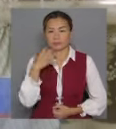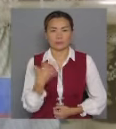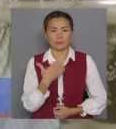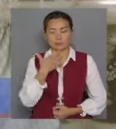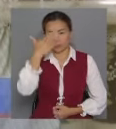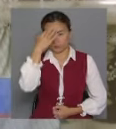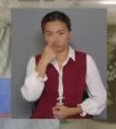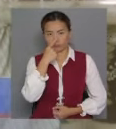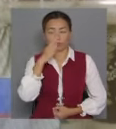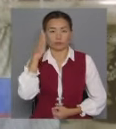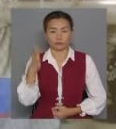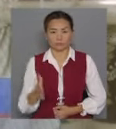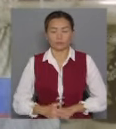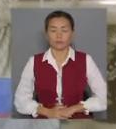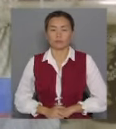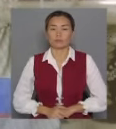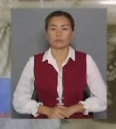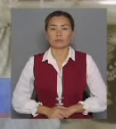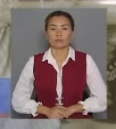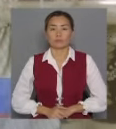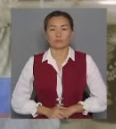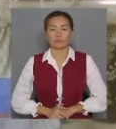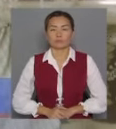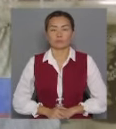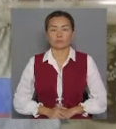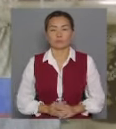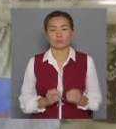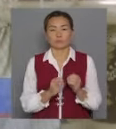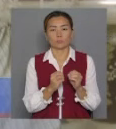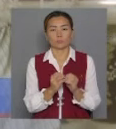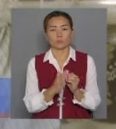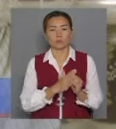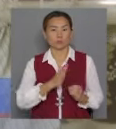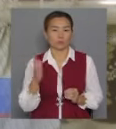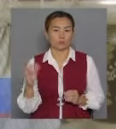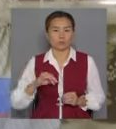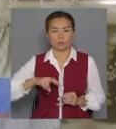жақында. Осы айдың 10-дарынан бастайды ғой енді.